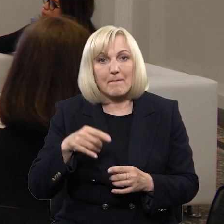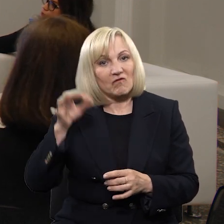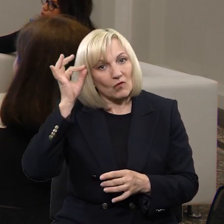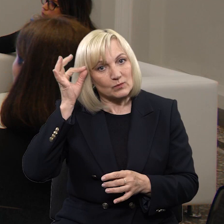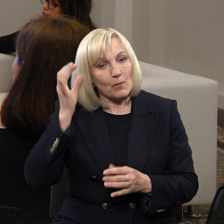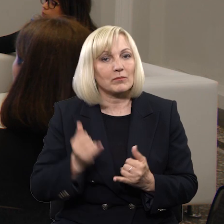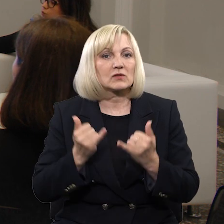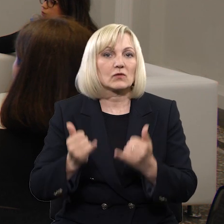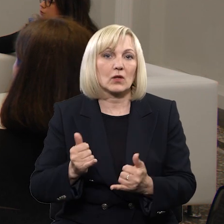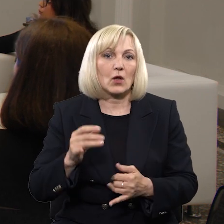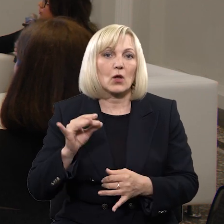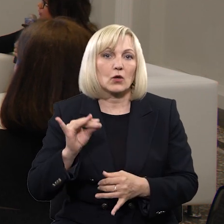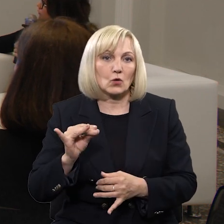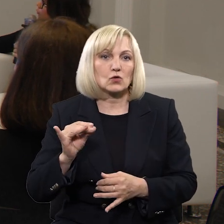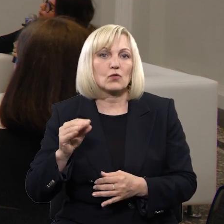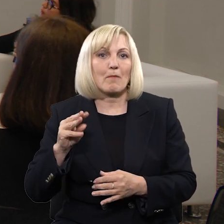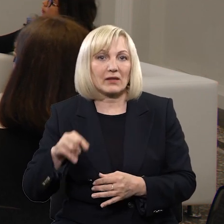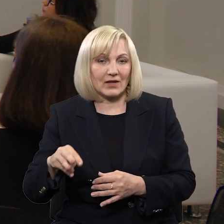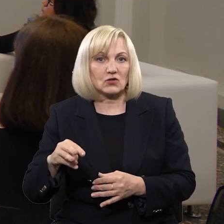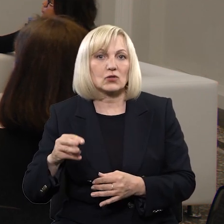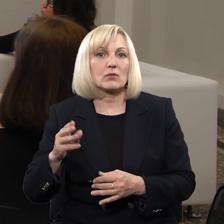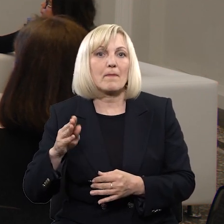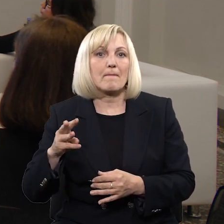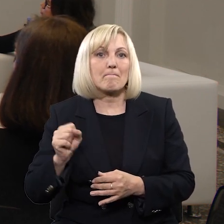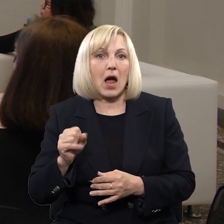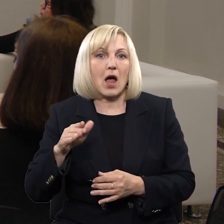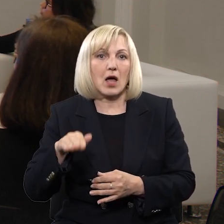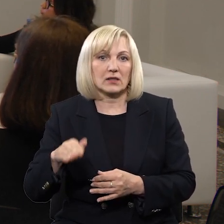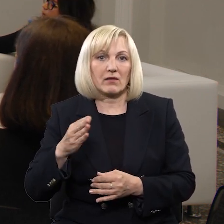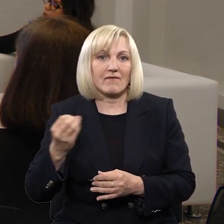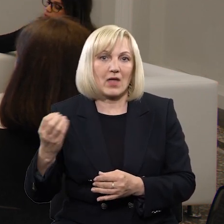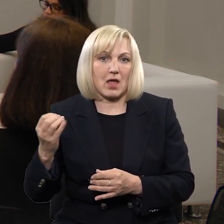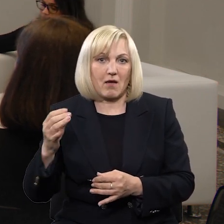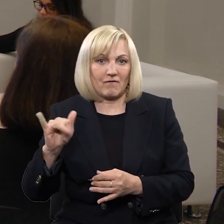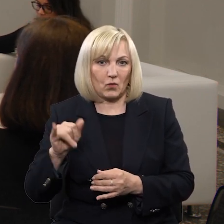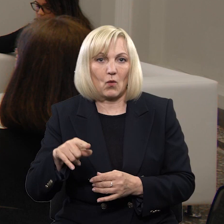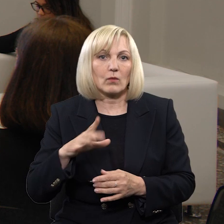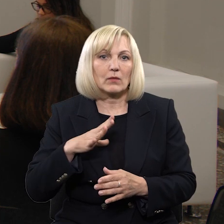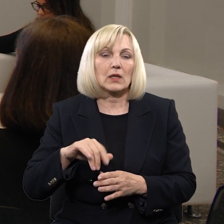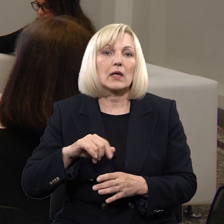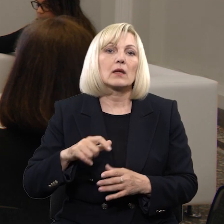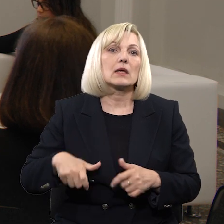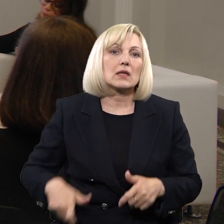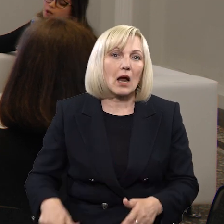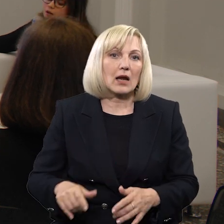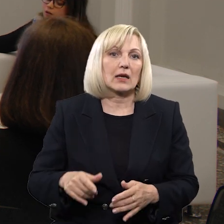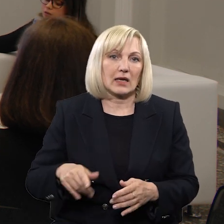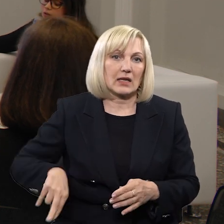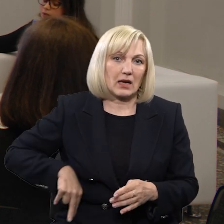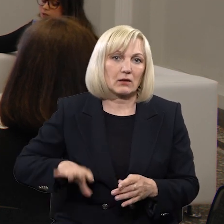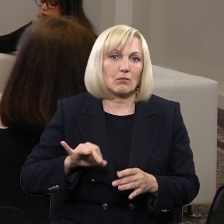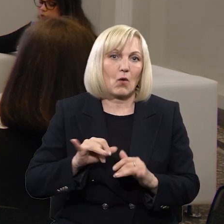Воспоминания посвященные Владимиру Юрьевичу матвееву Владимир Юрьевич заместителем генерального директора по выставкам и развития